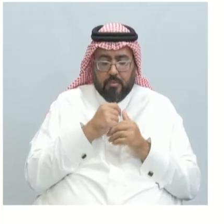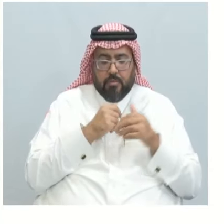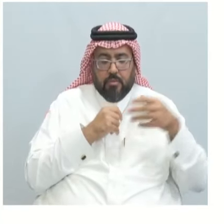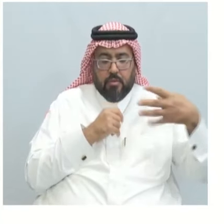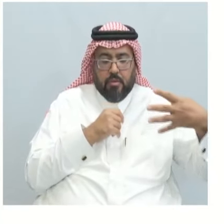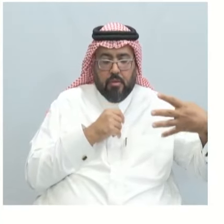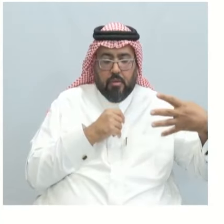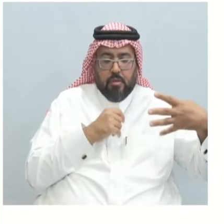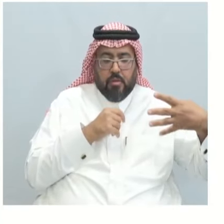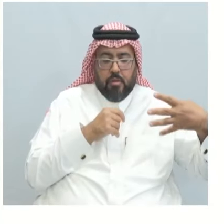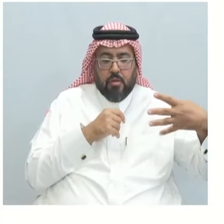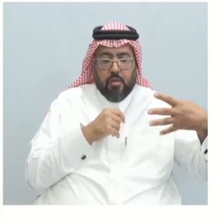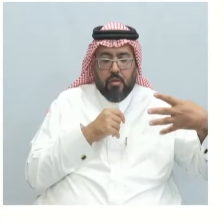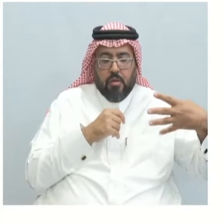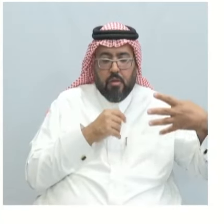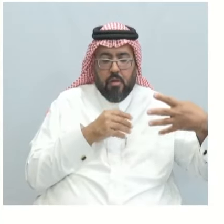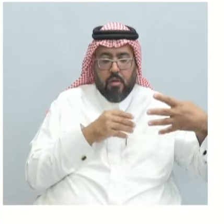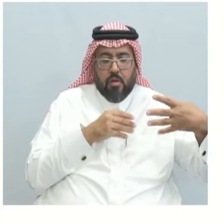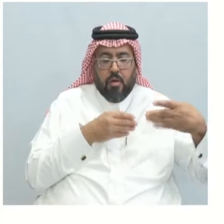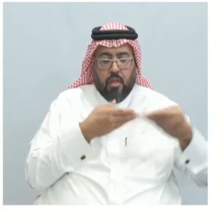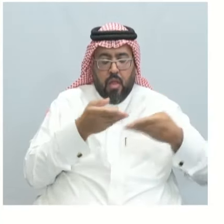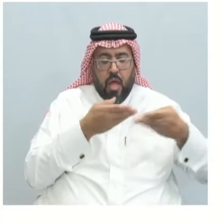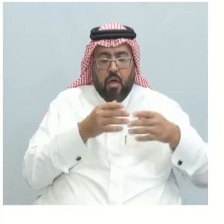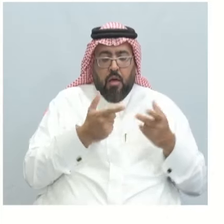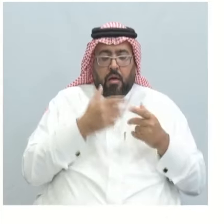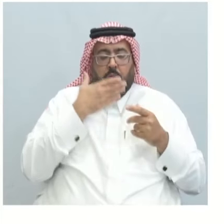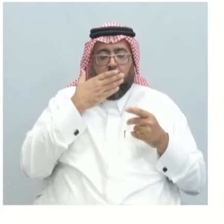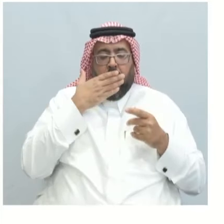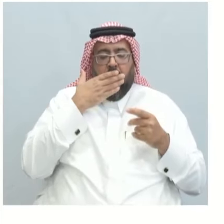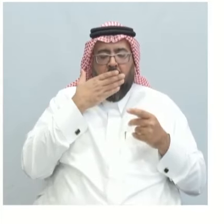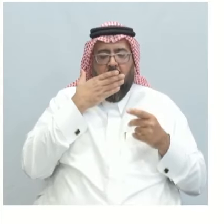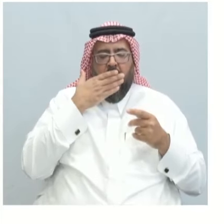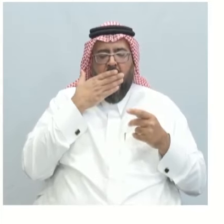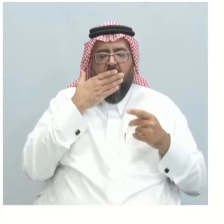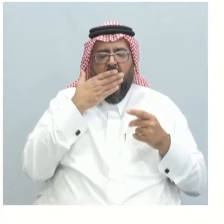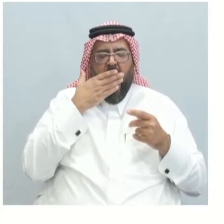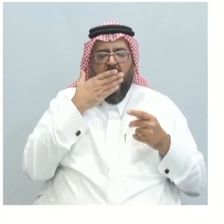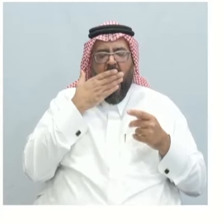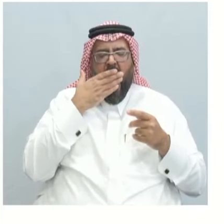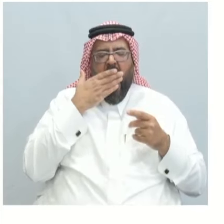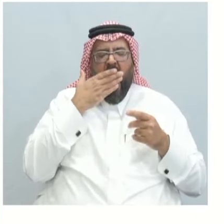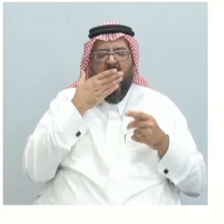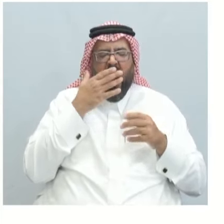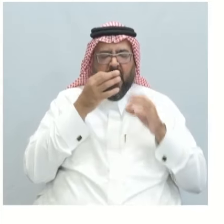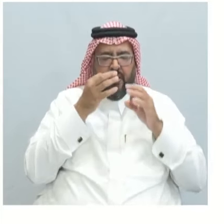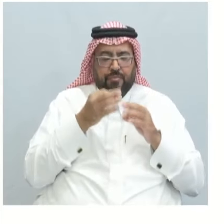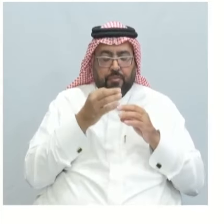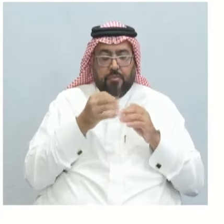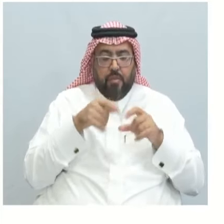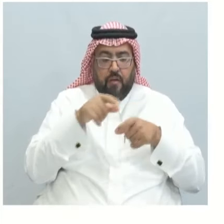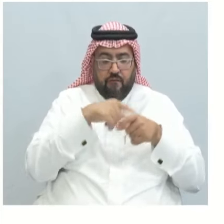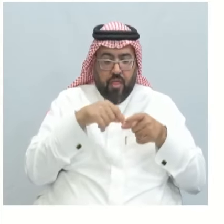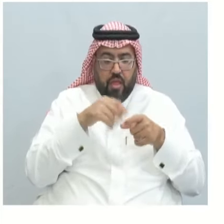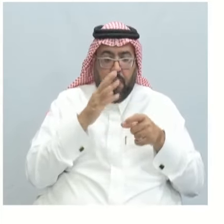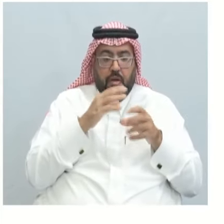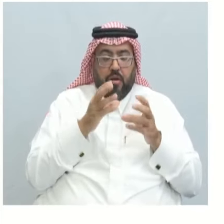واحد ما هي الطريقه الصحيحه للتعامل معها هل هي التاكد من عدم وجود اقراص الفيديو